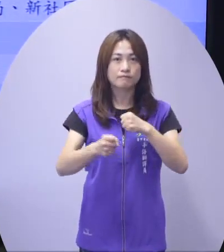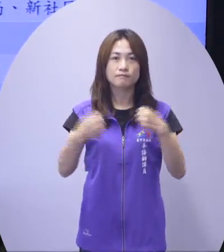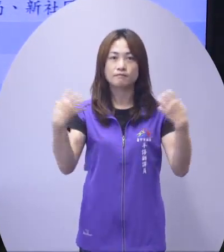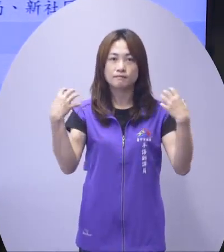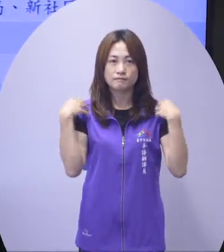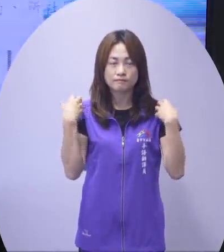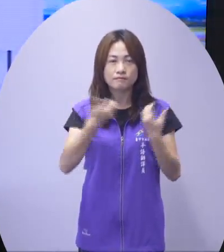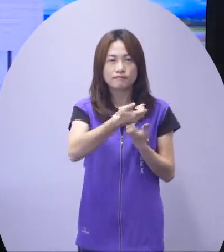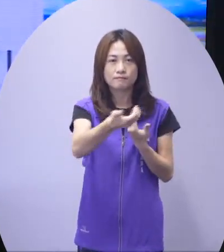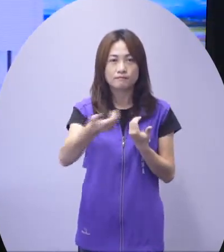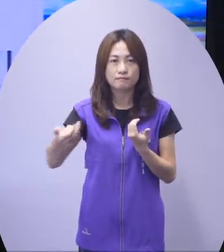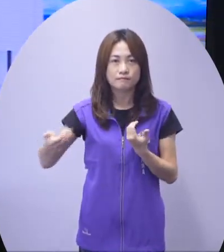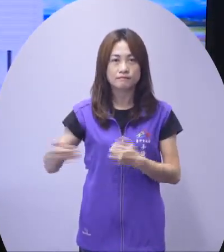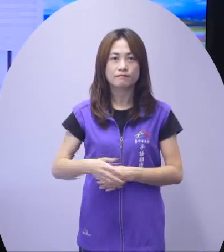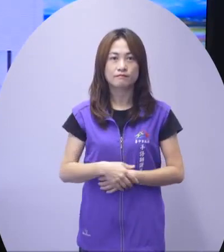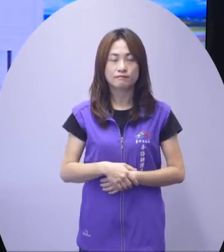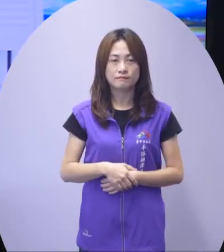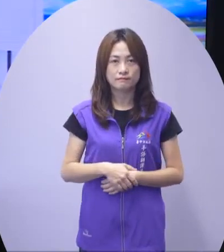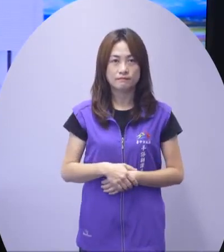规划。